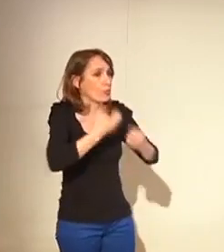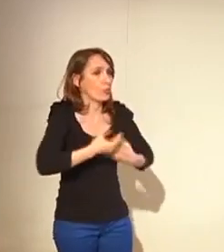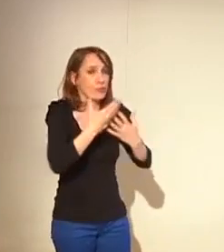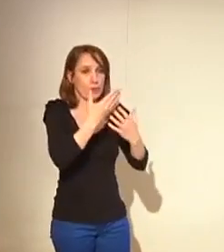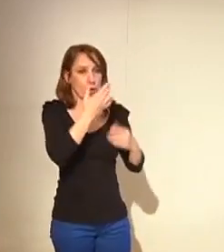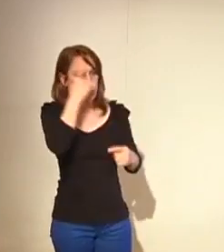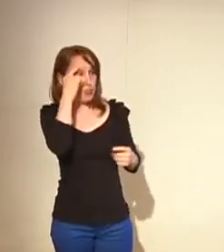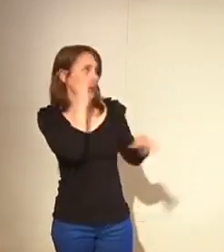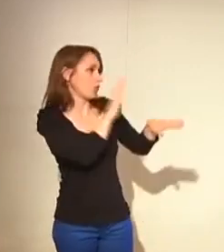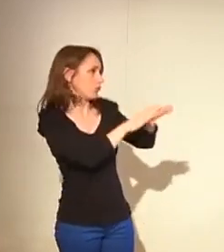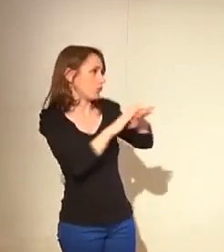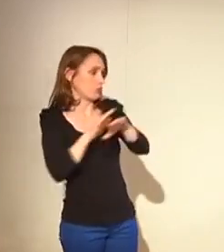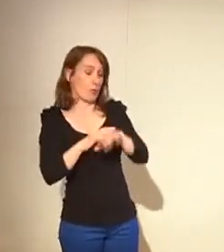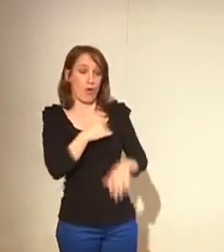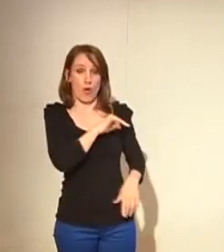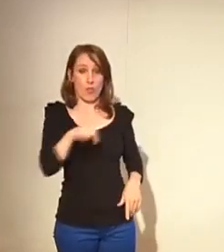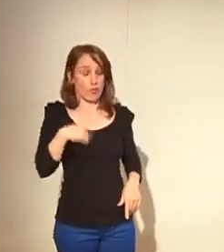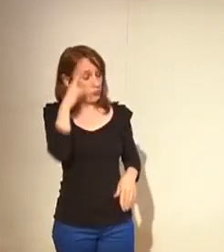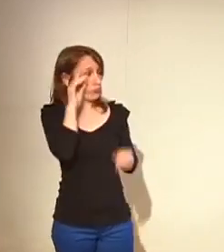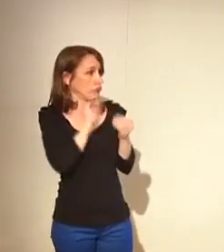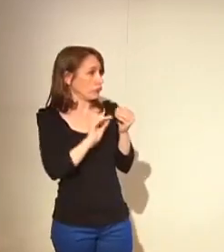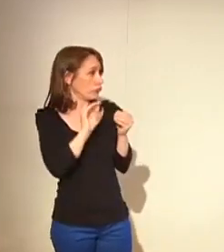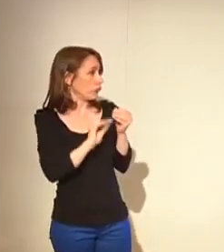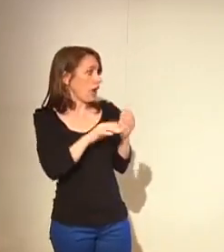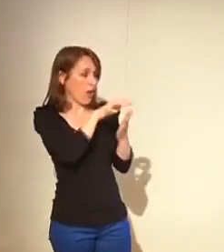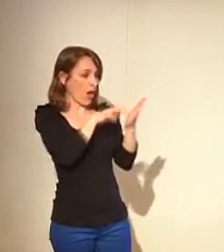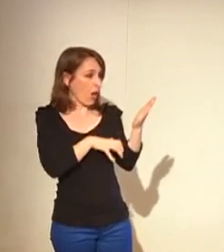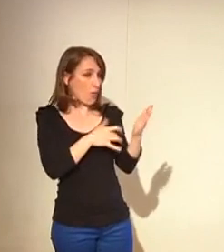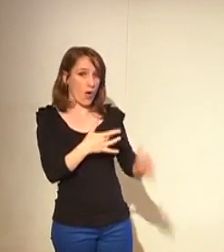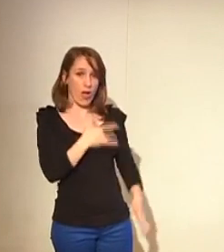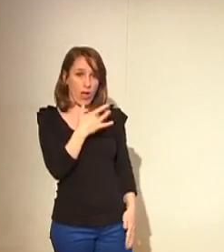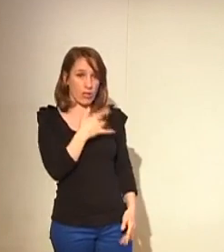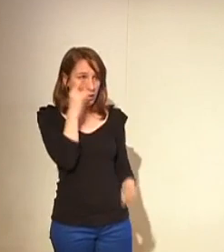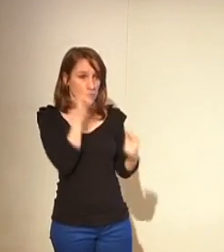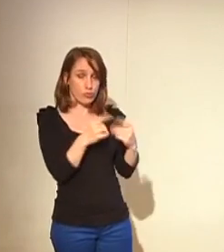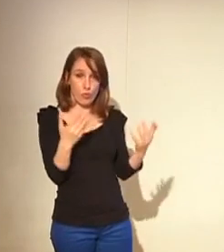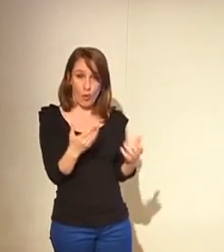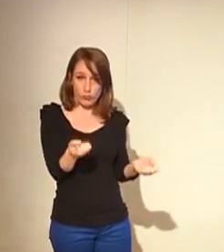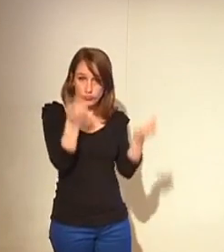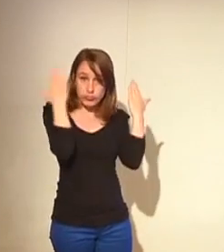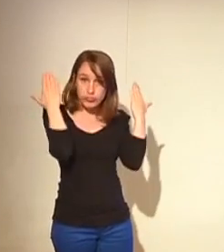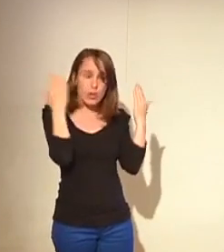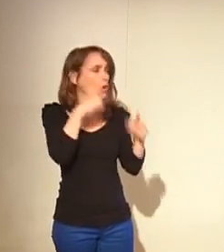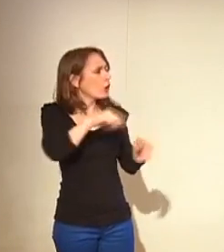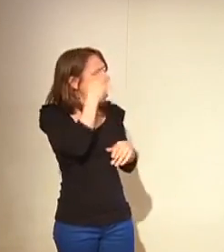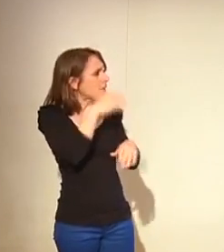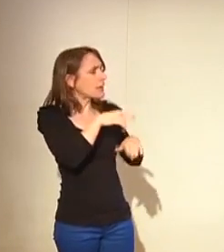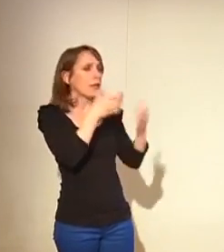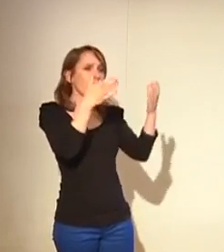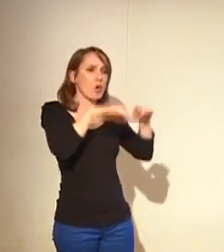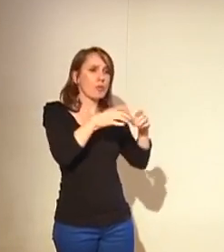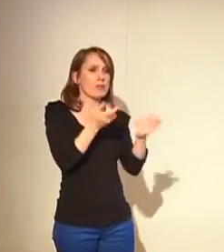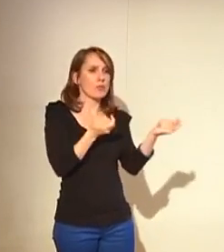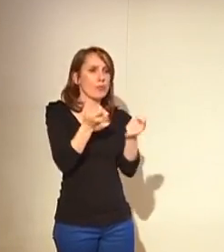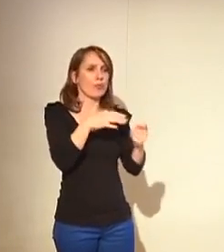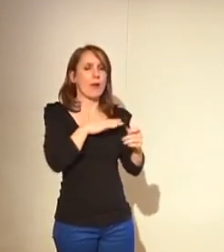dire que nous ne prenons comprenons pas vraiment très bien l'intérêt de ce rapport comme vous le savez la commission présidée par Monsieur Pierre Duron